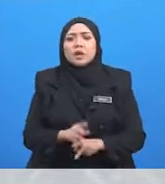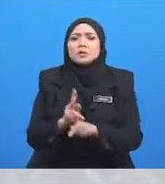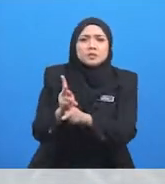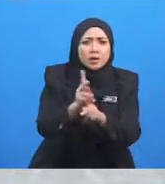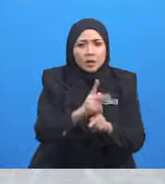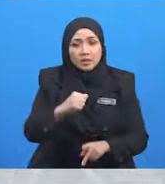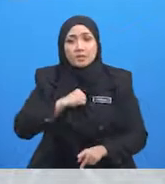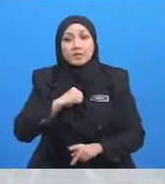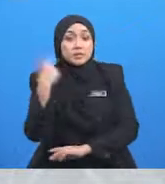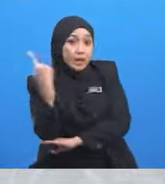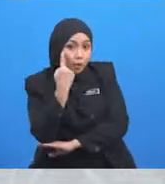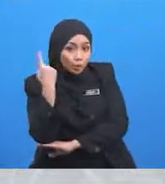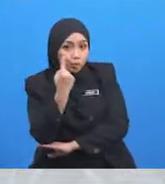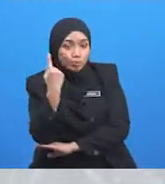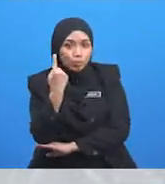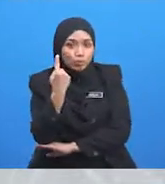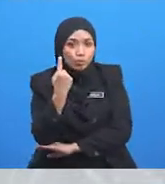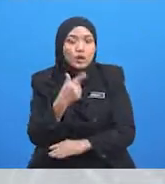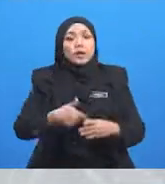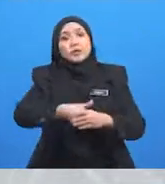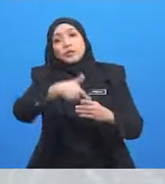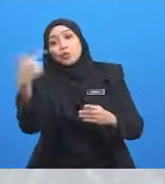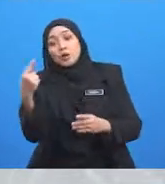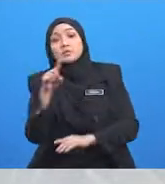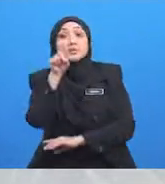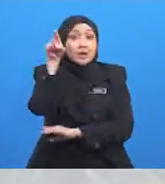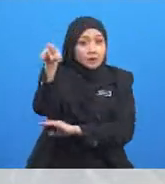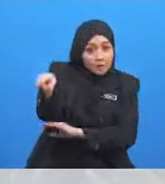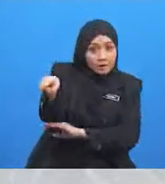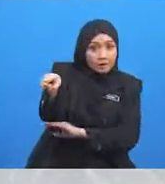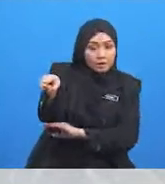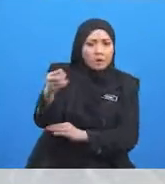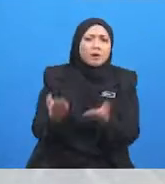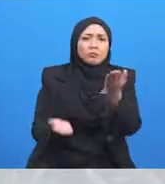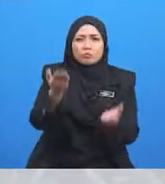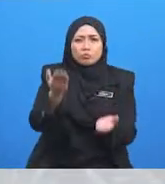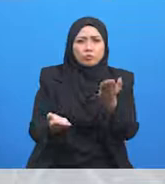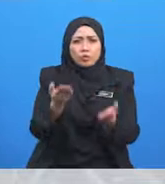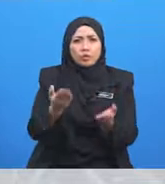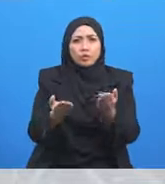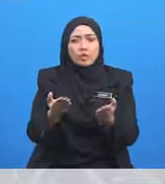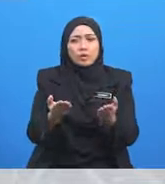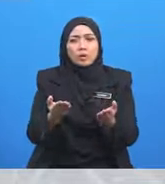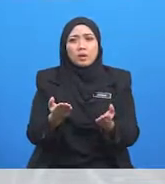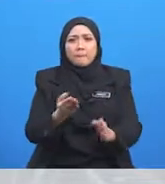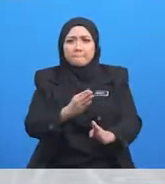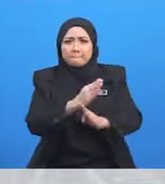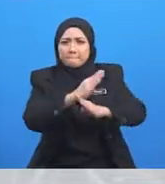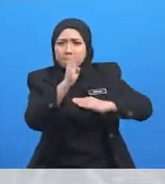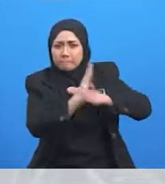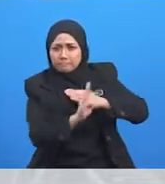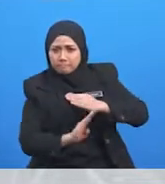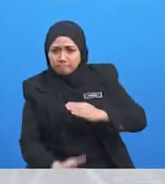Jagalah diri selalu. Di luar sana mungkin bencana menunggu.